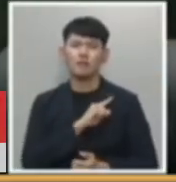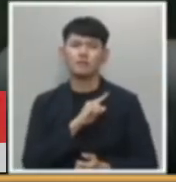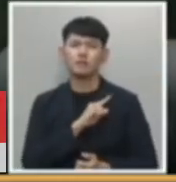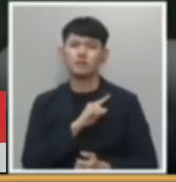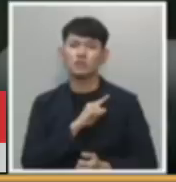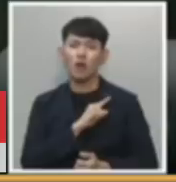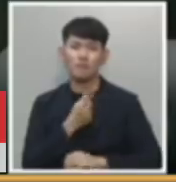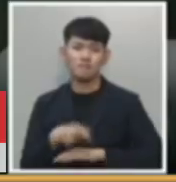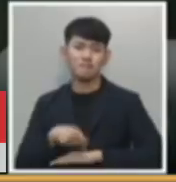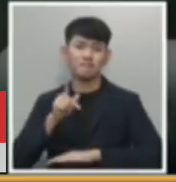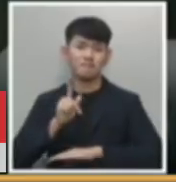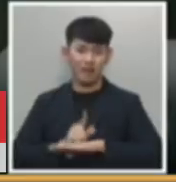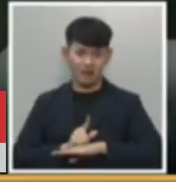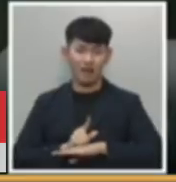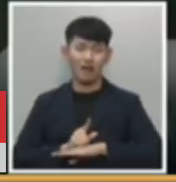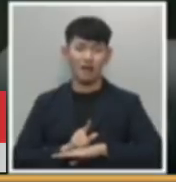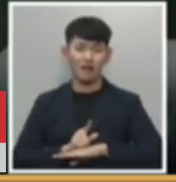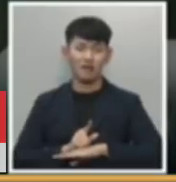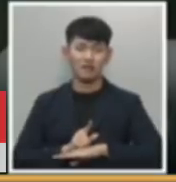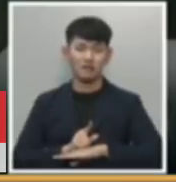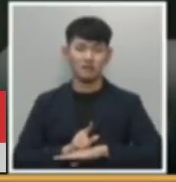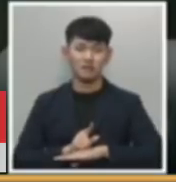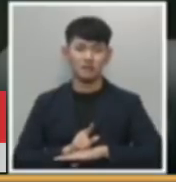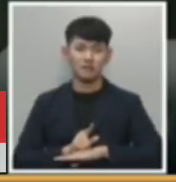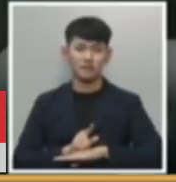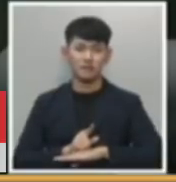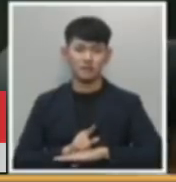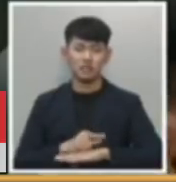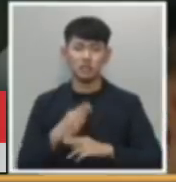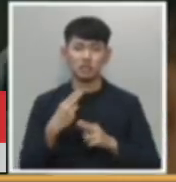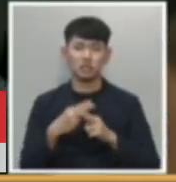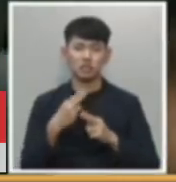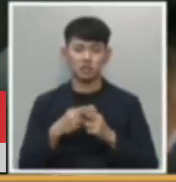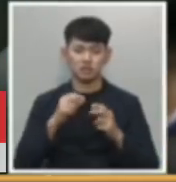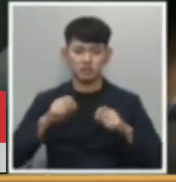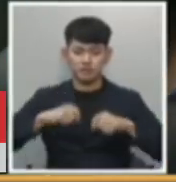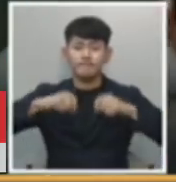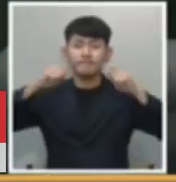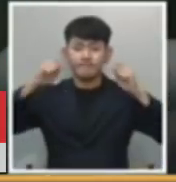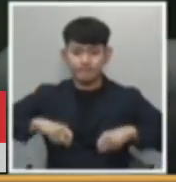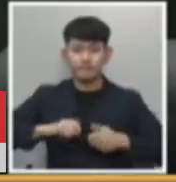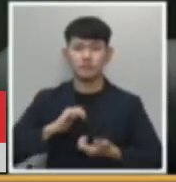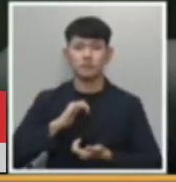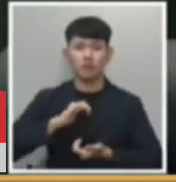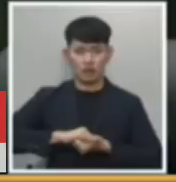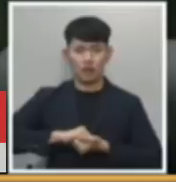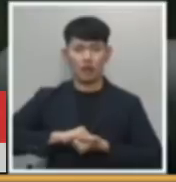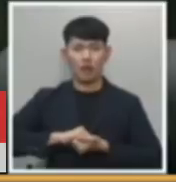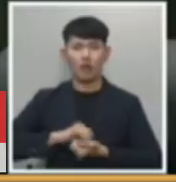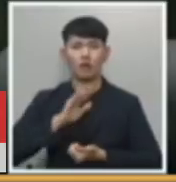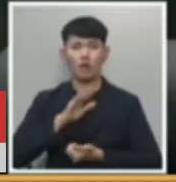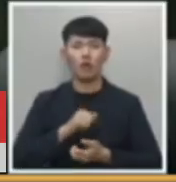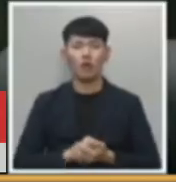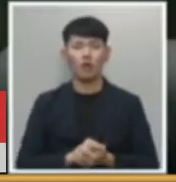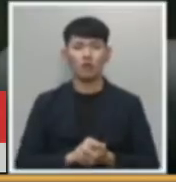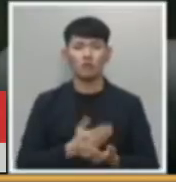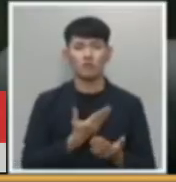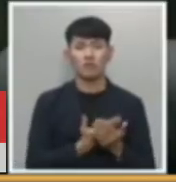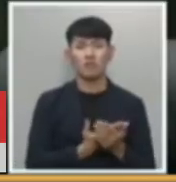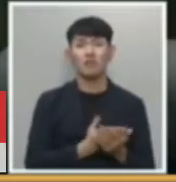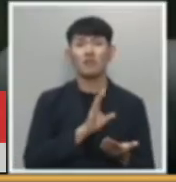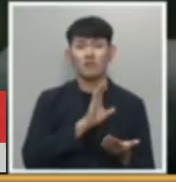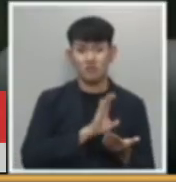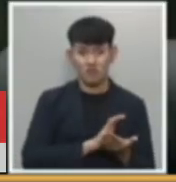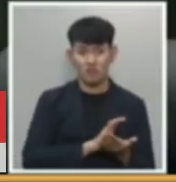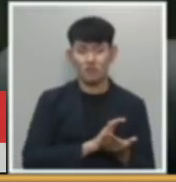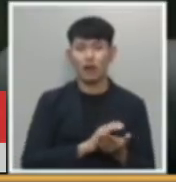ได้เป็นประธานนะครับในการลงนาม MOU ระหว่างสำนักงบประมาณกับกระทรวงการค